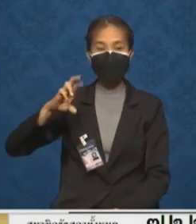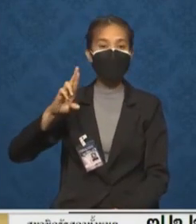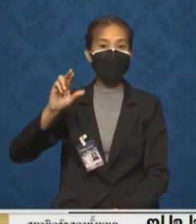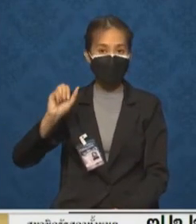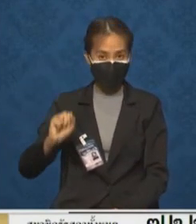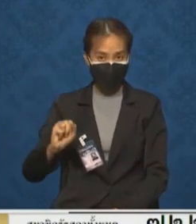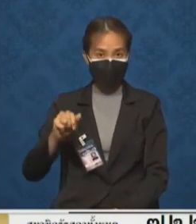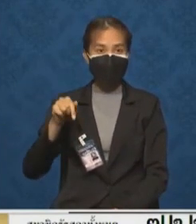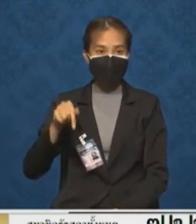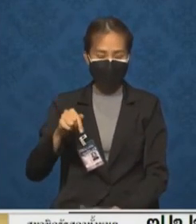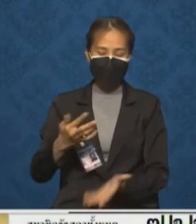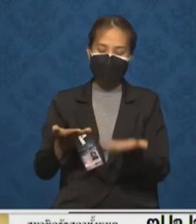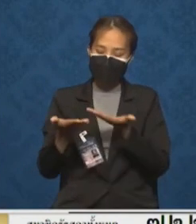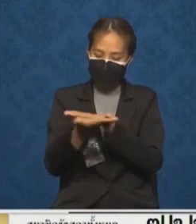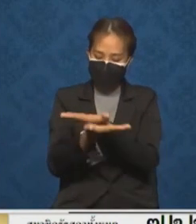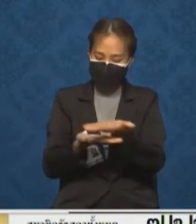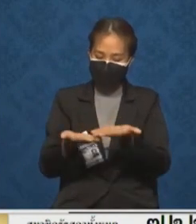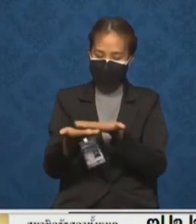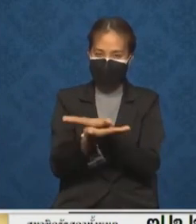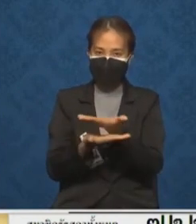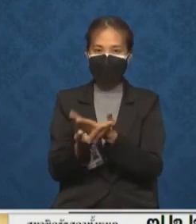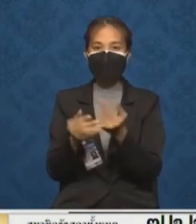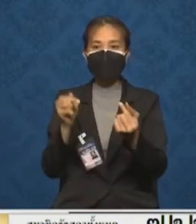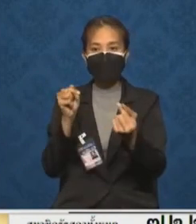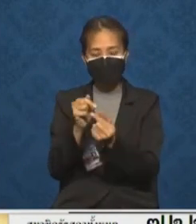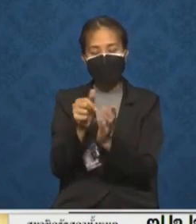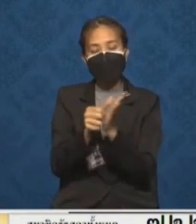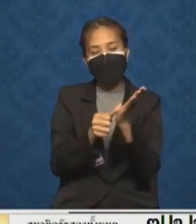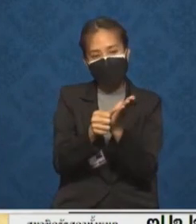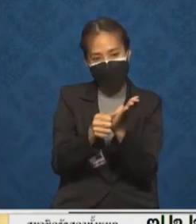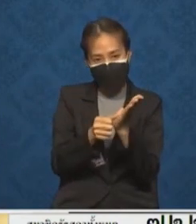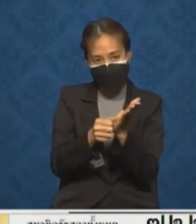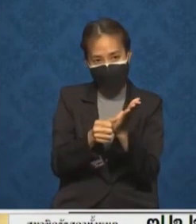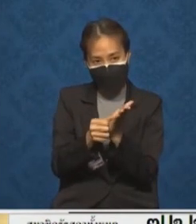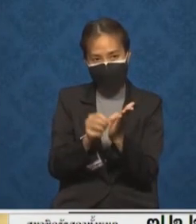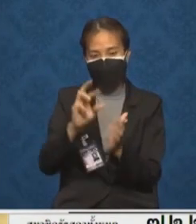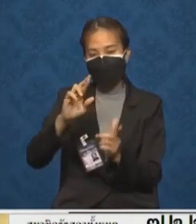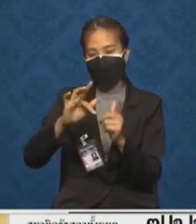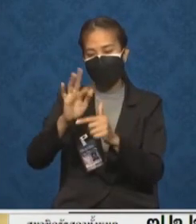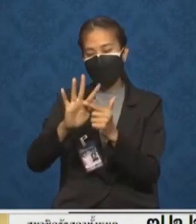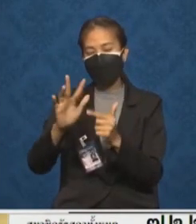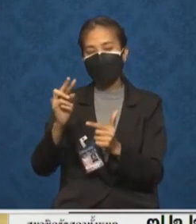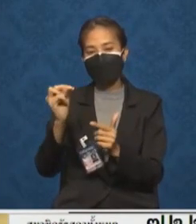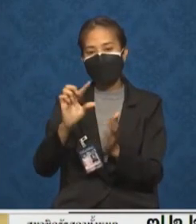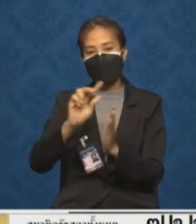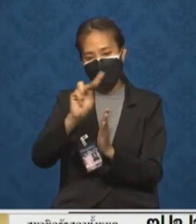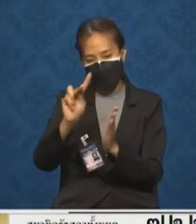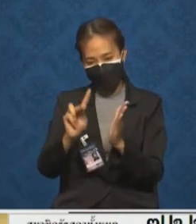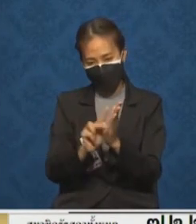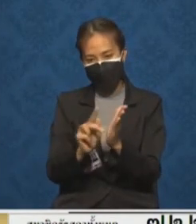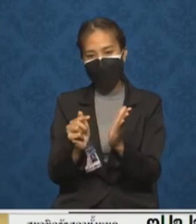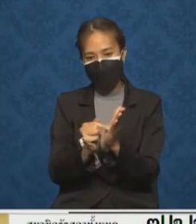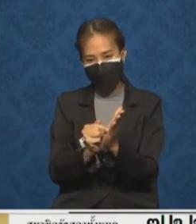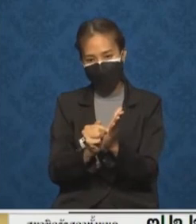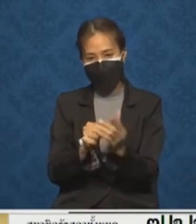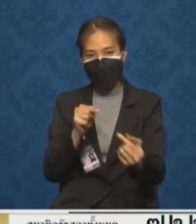ากำลังจะพิจารณาแก้ไขเพิ่มเติมร่างพระบัญญัติป